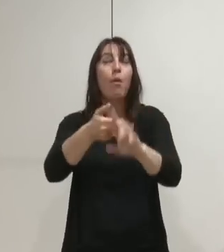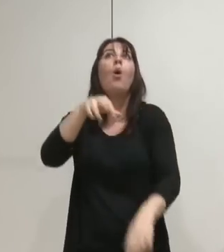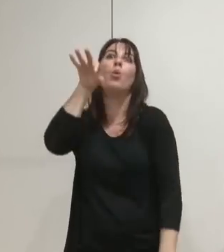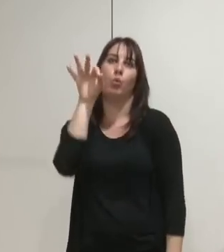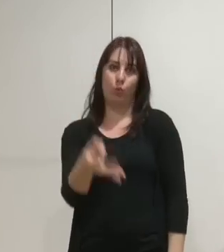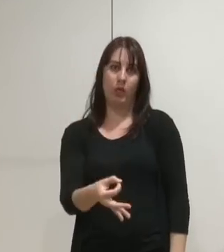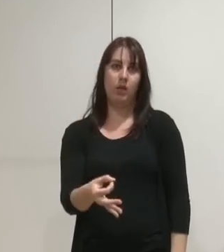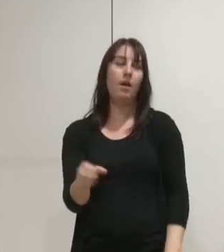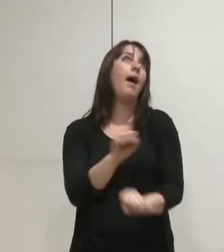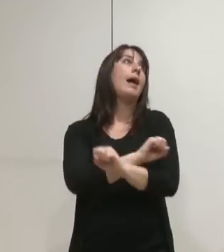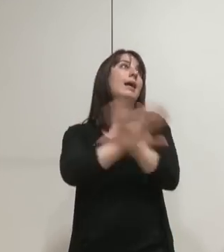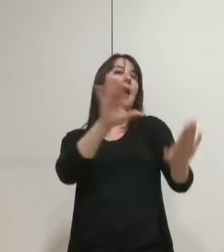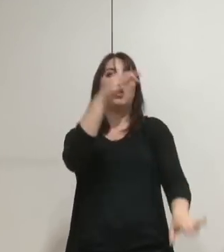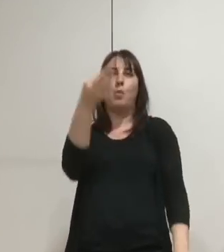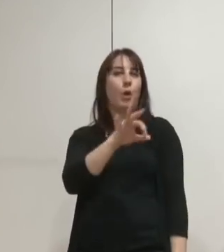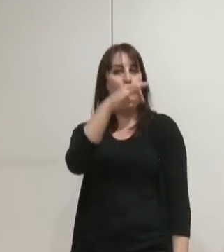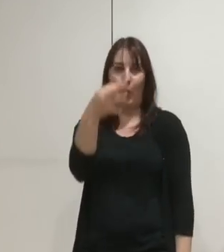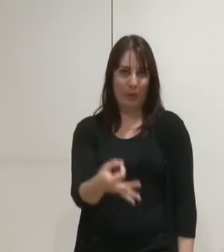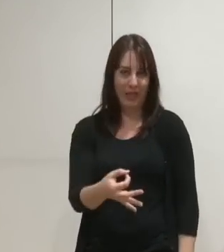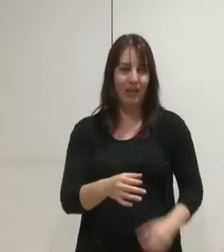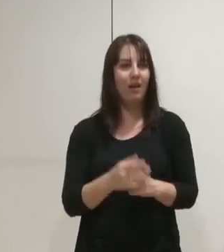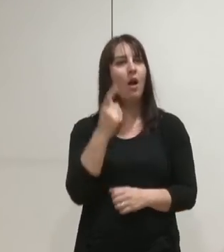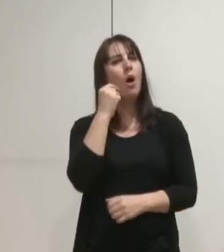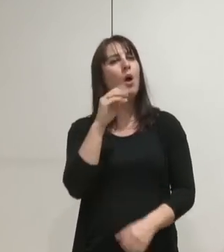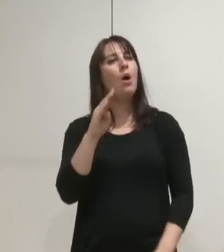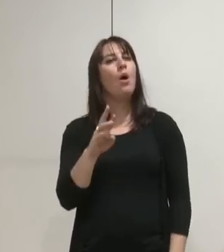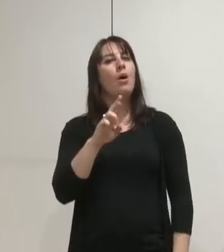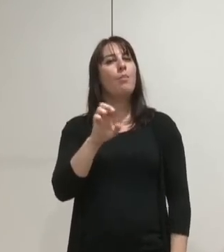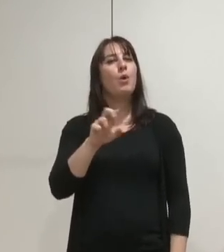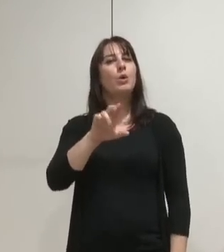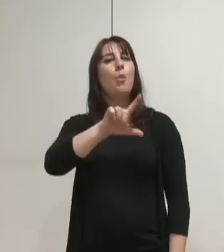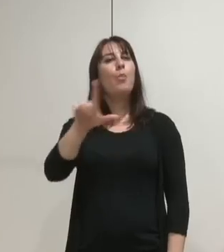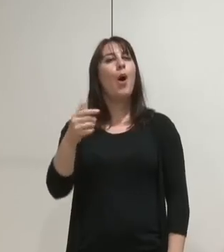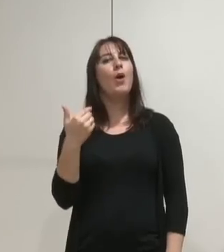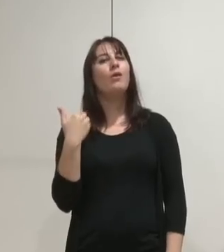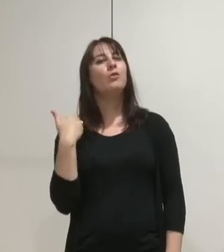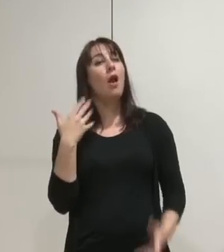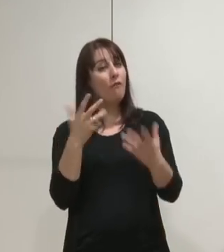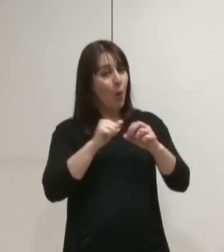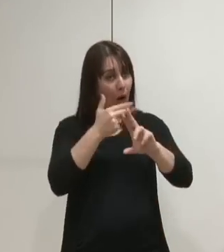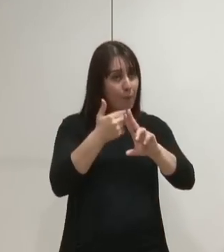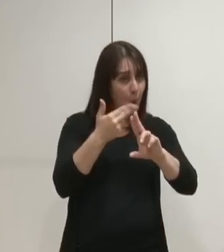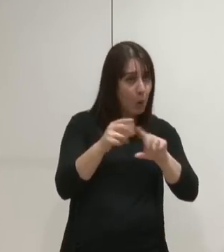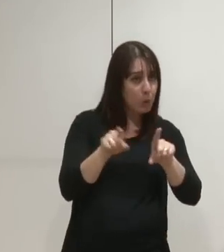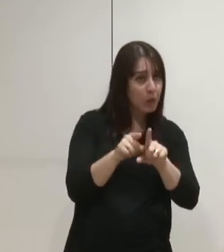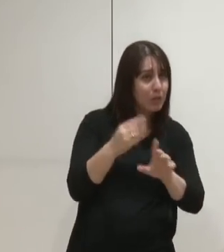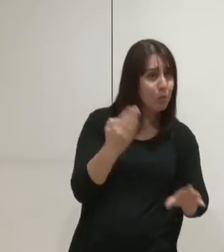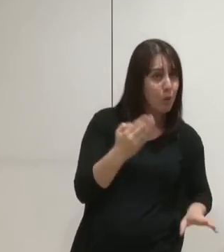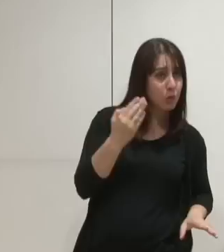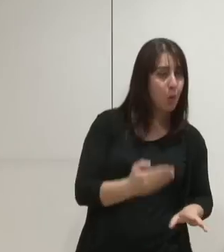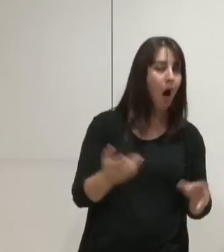clairement oui monsieur Bry tout à l'heure puisque vous voulez avoir aussi peut-être des réponses à vos questions vous